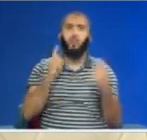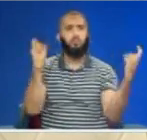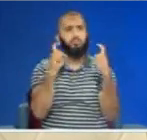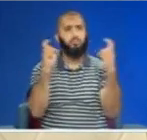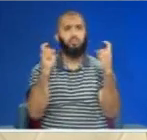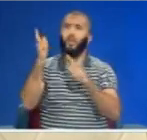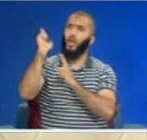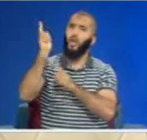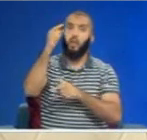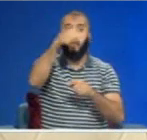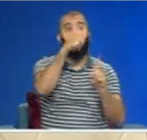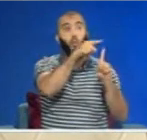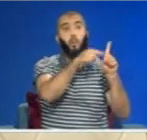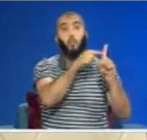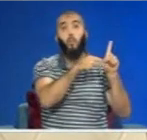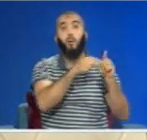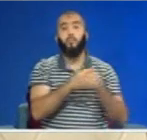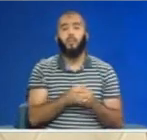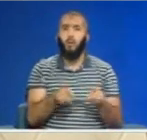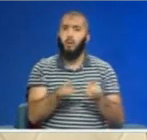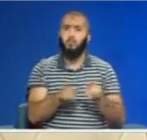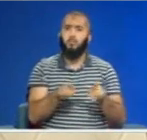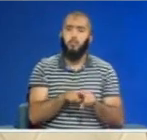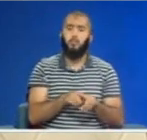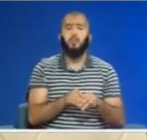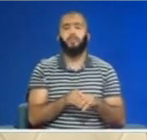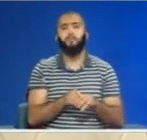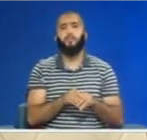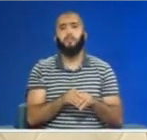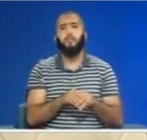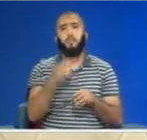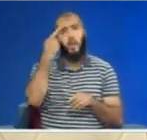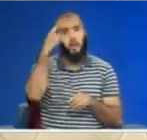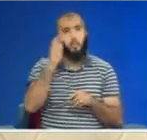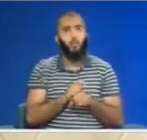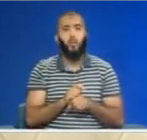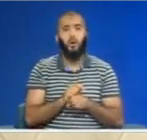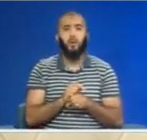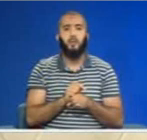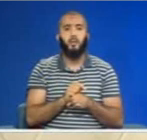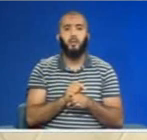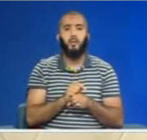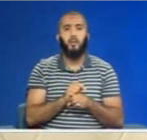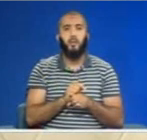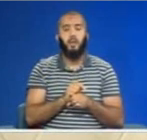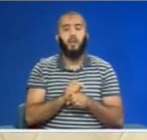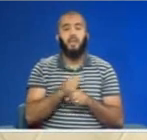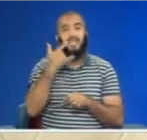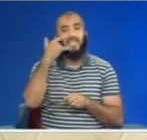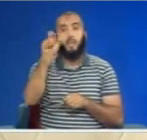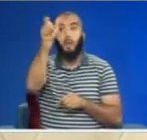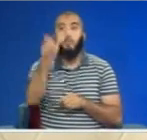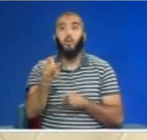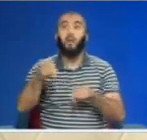من الأفعال، من بينها الصيد عند المسلمين، وخاصة صيد المحرم، يعني الذي